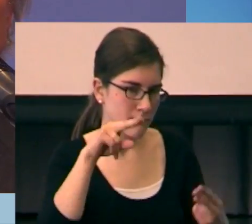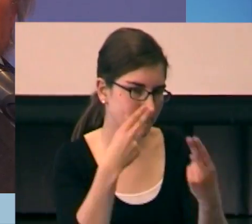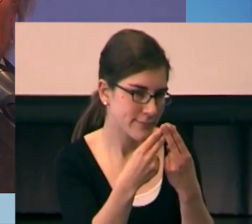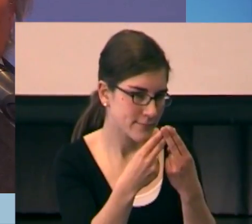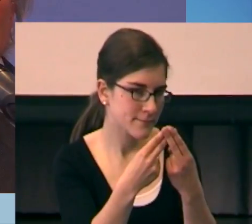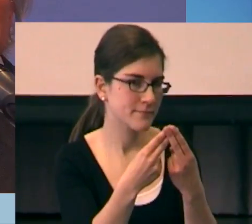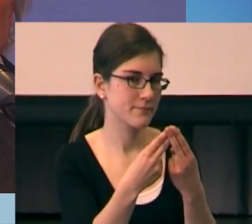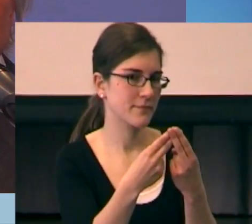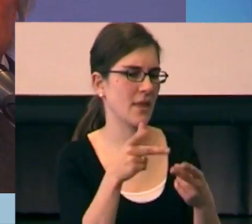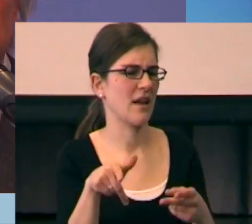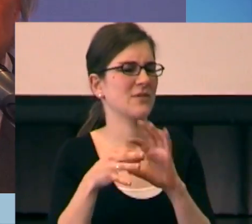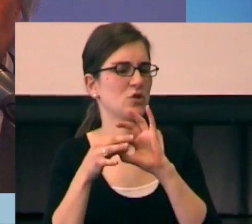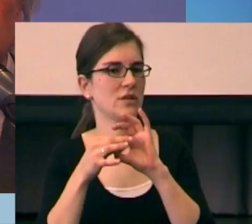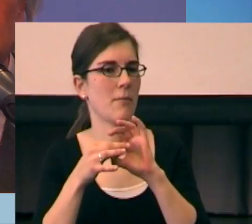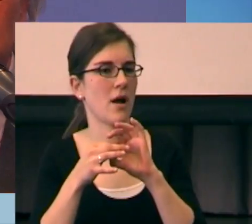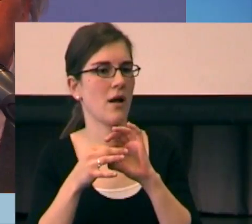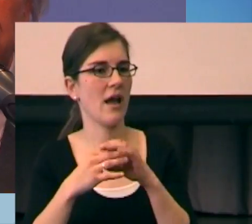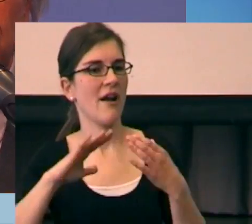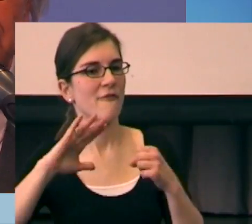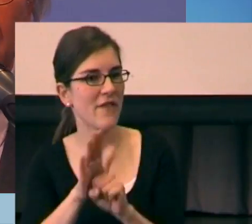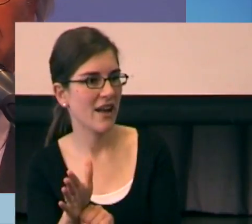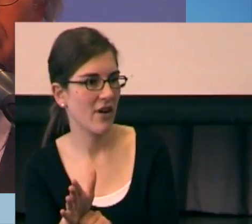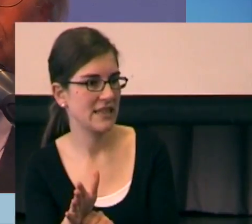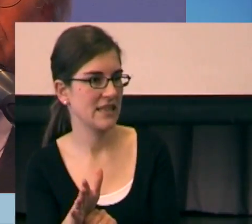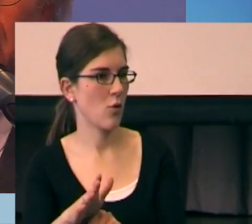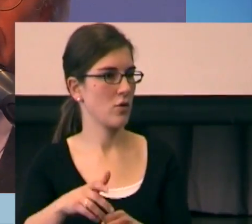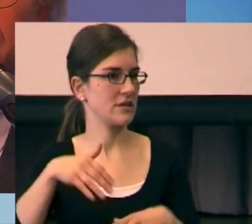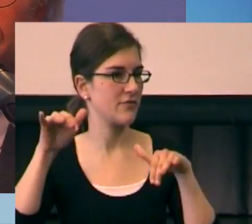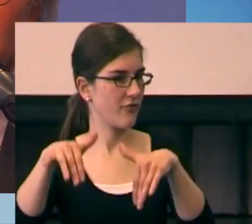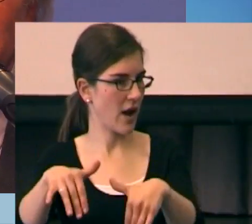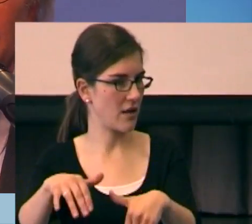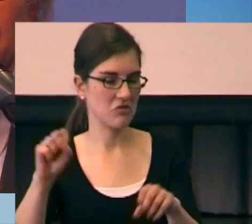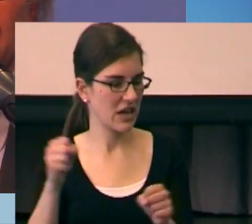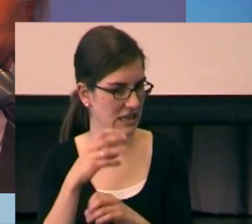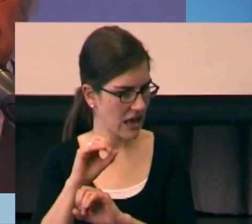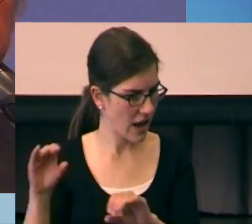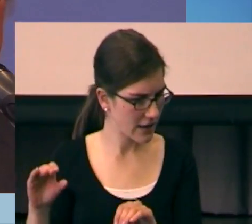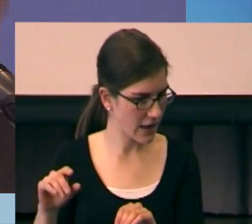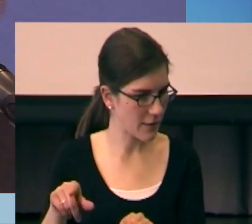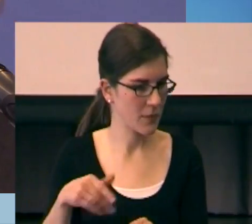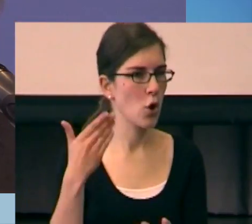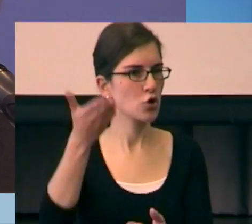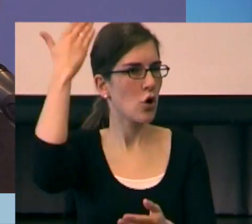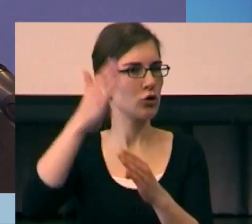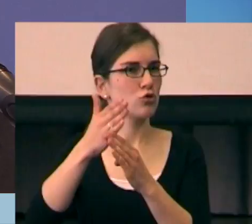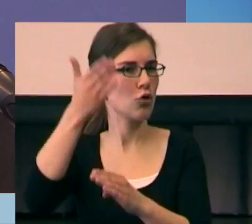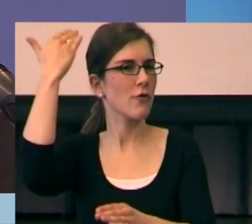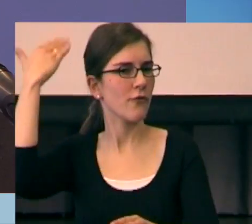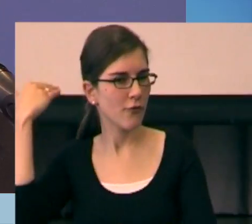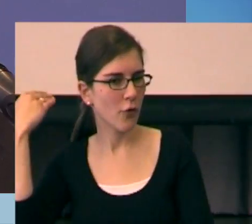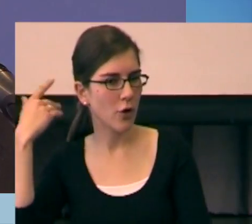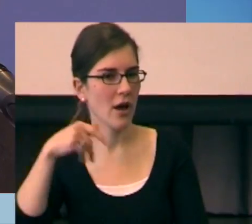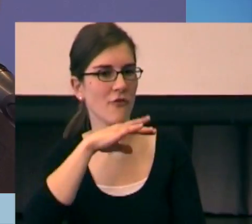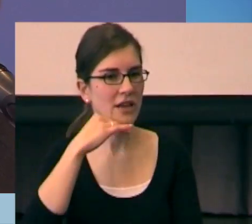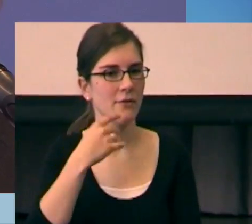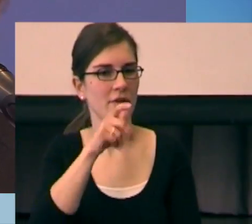Vergewaltigungsfälle, die man nicht klären konnte. Und da schon damals in den USA relativ viele Männer sterilisiert worden sind, konnten keine Spermien